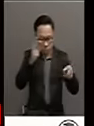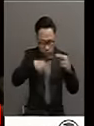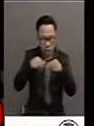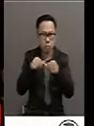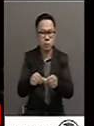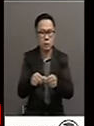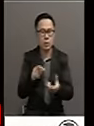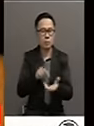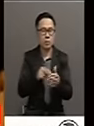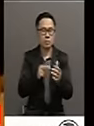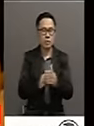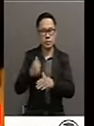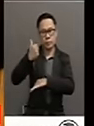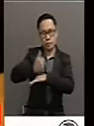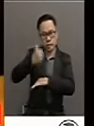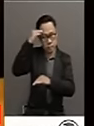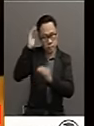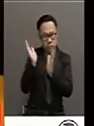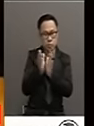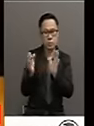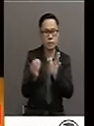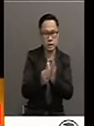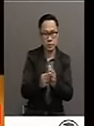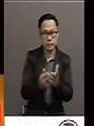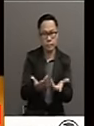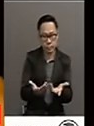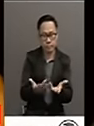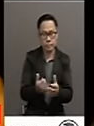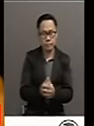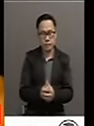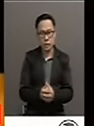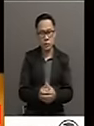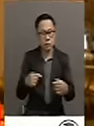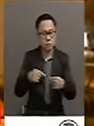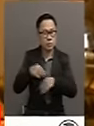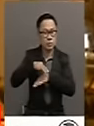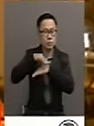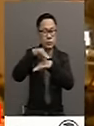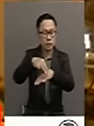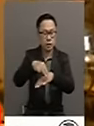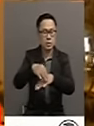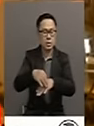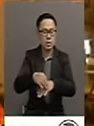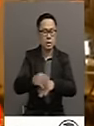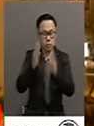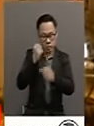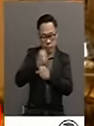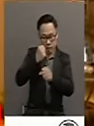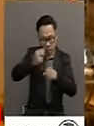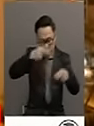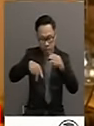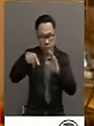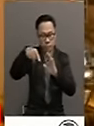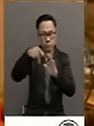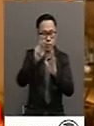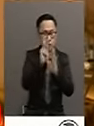ยแล้วนอกจากนั้นครับในประกาศของสำนักนายกรัฐมนตรีเรื่องการแต่งตั้งพนักงานเจ้าหน้าที่เพื่อปฏิบัติการตามพระ